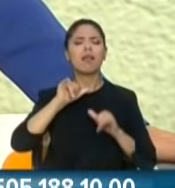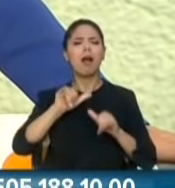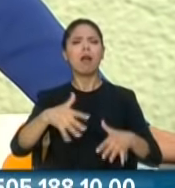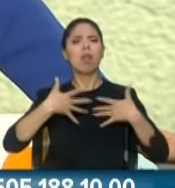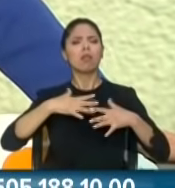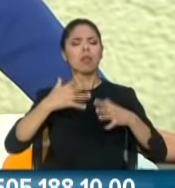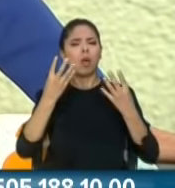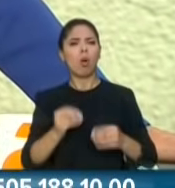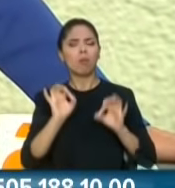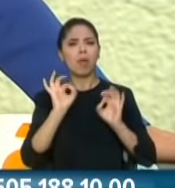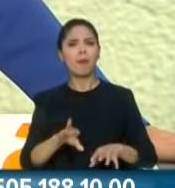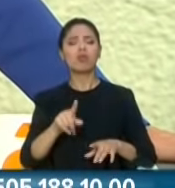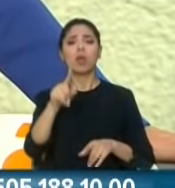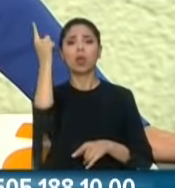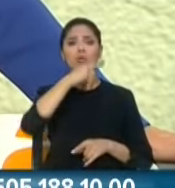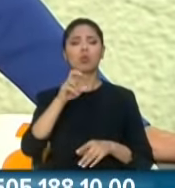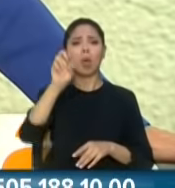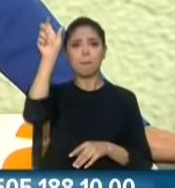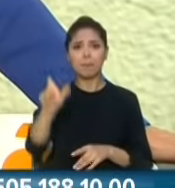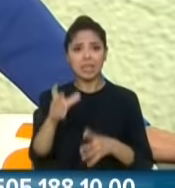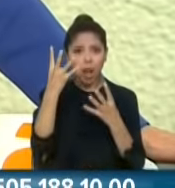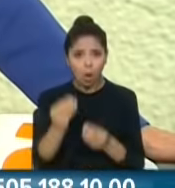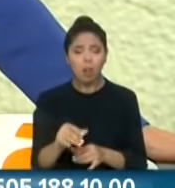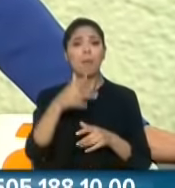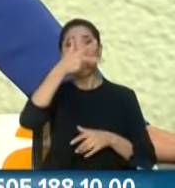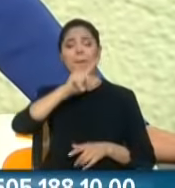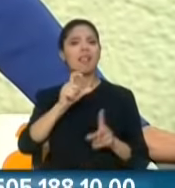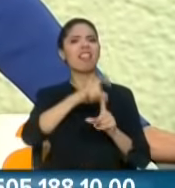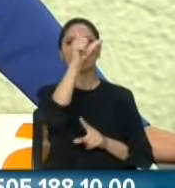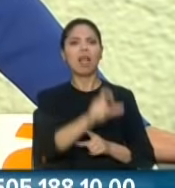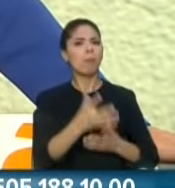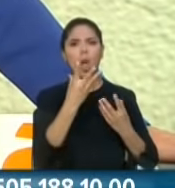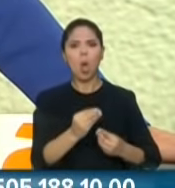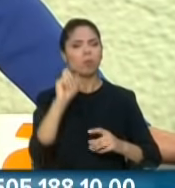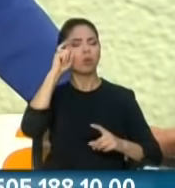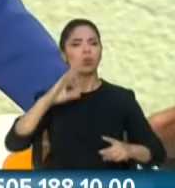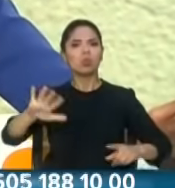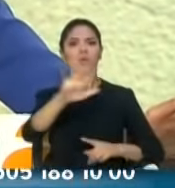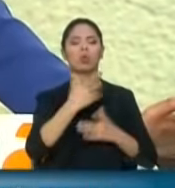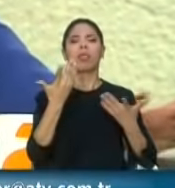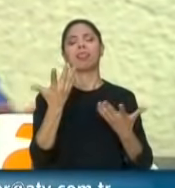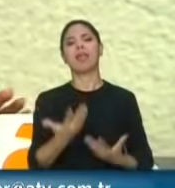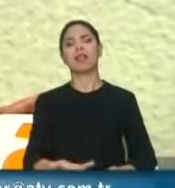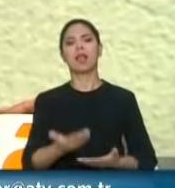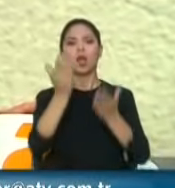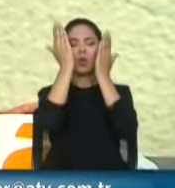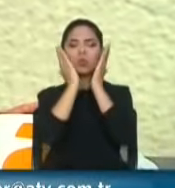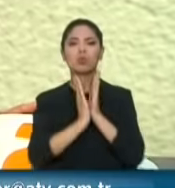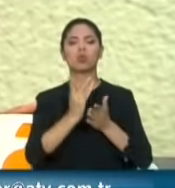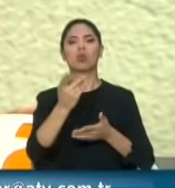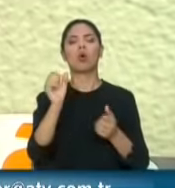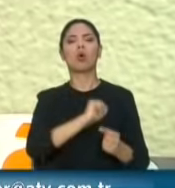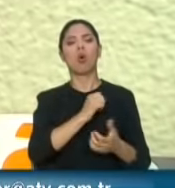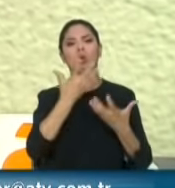tedirginliği yaşamaya başladı. Çünkü Pınar'ın başına gelenlerin benzeri Damla'nın da başına gelmiş olabilirdi. Neyse ki ve şükürler olsun